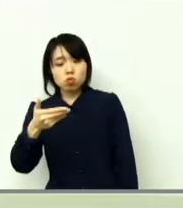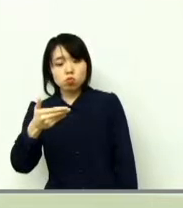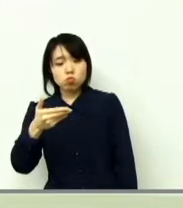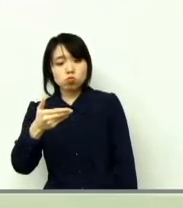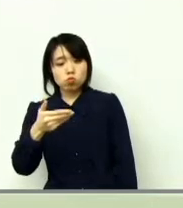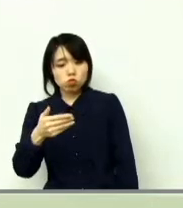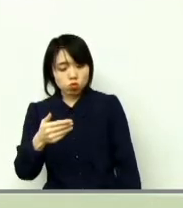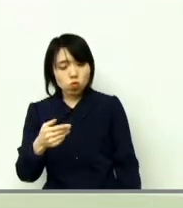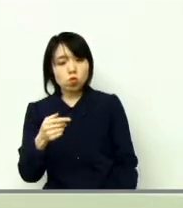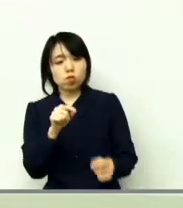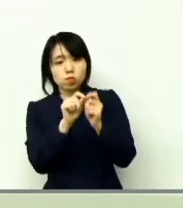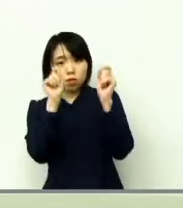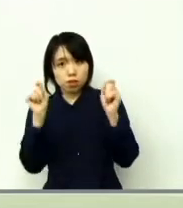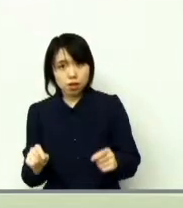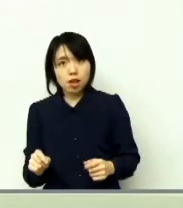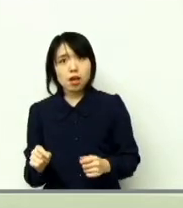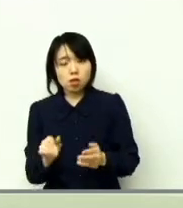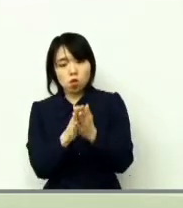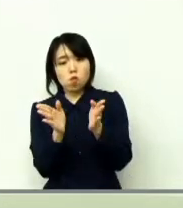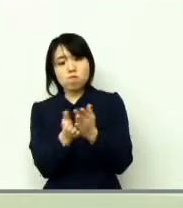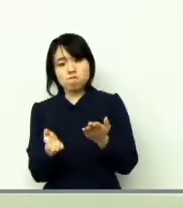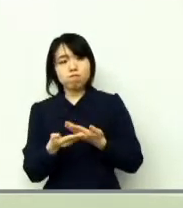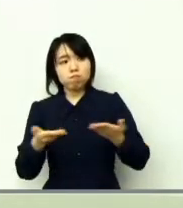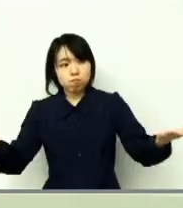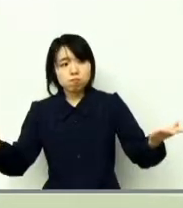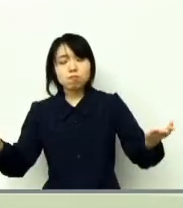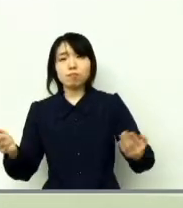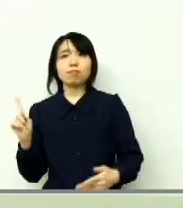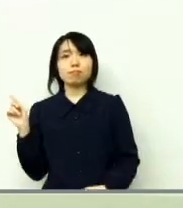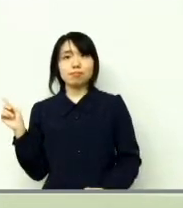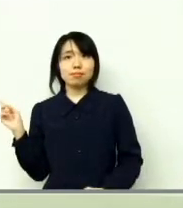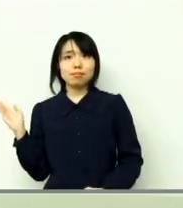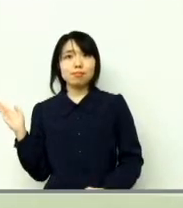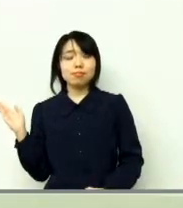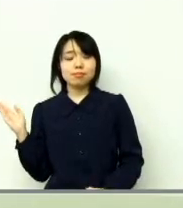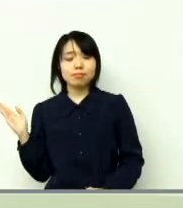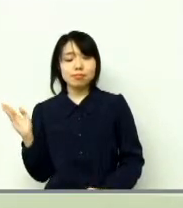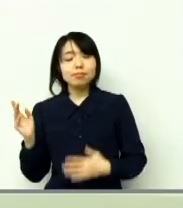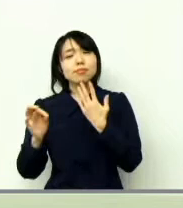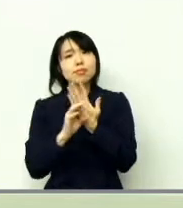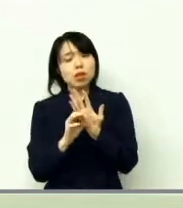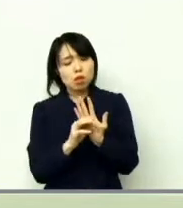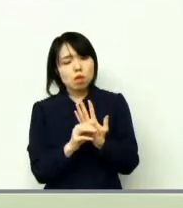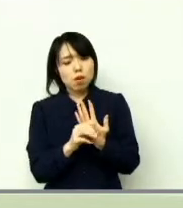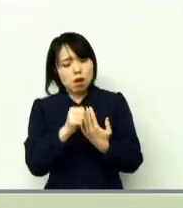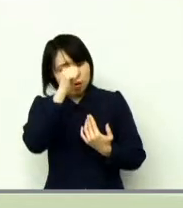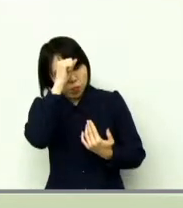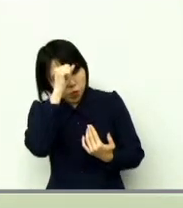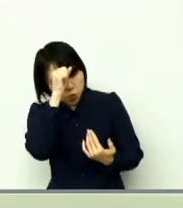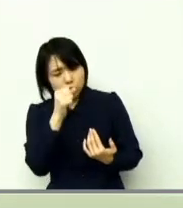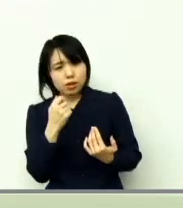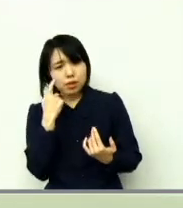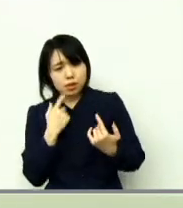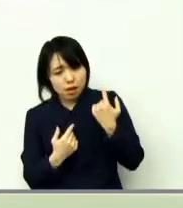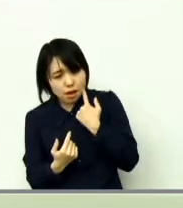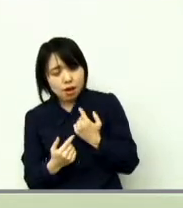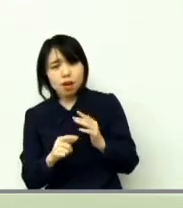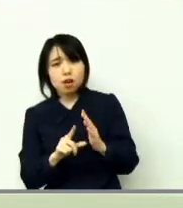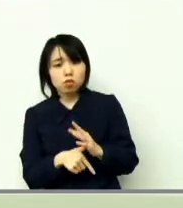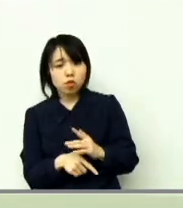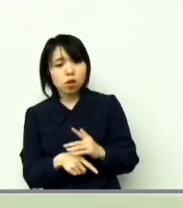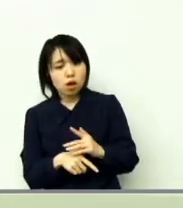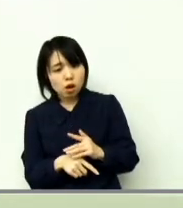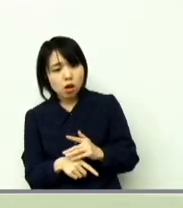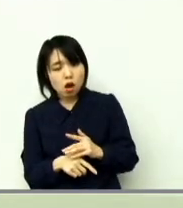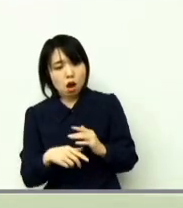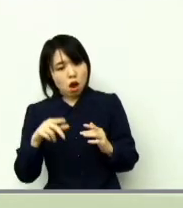てご説明をさせていただきます。病気や怪我をしたときに、 救急車を呼ぶべきかどうか、自分自身